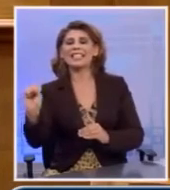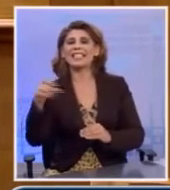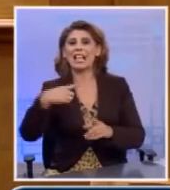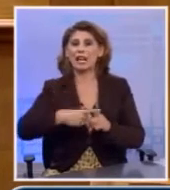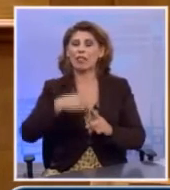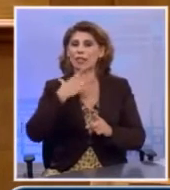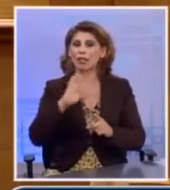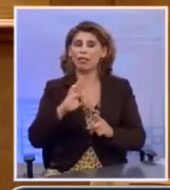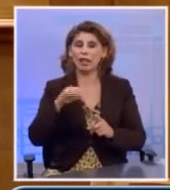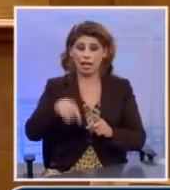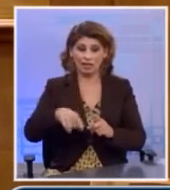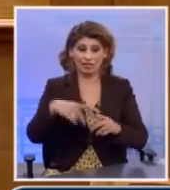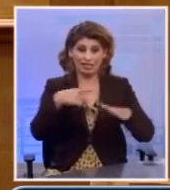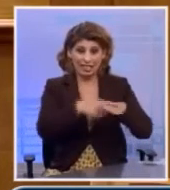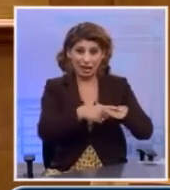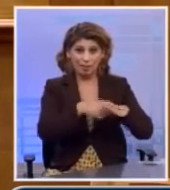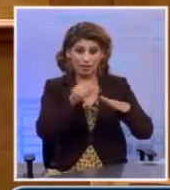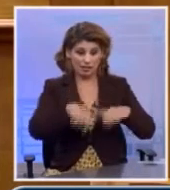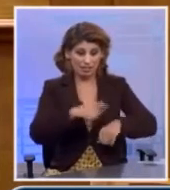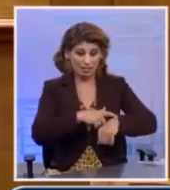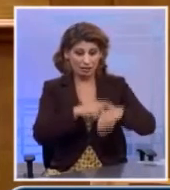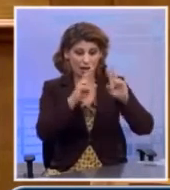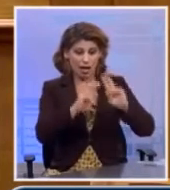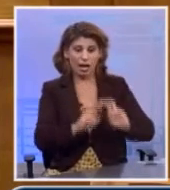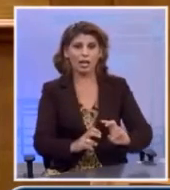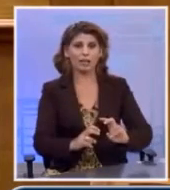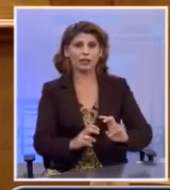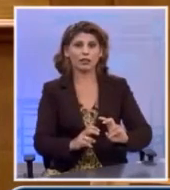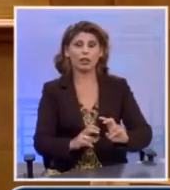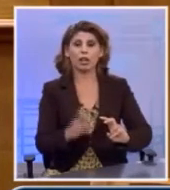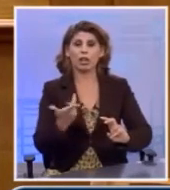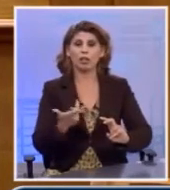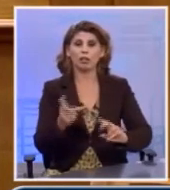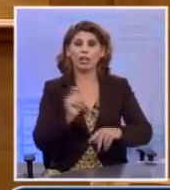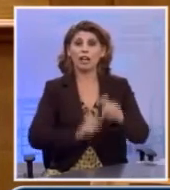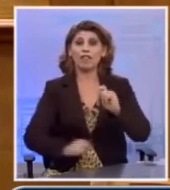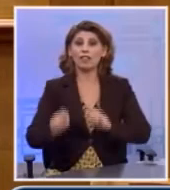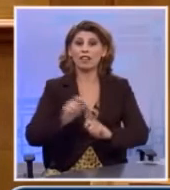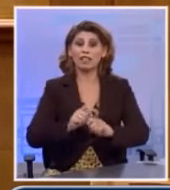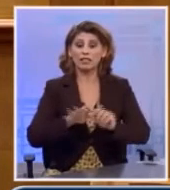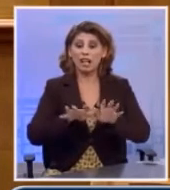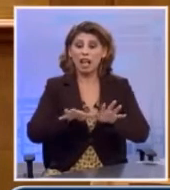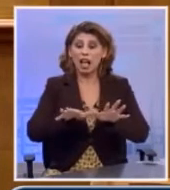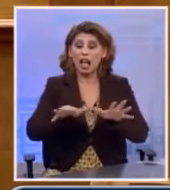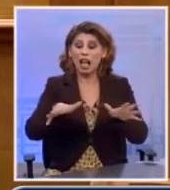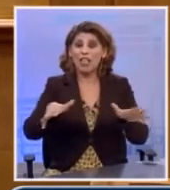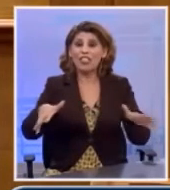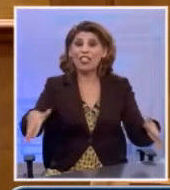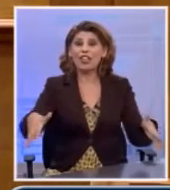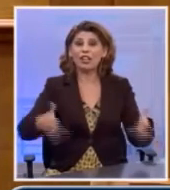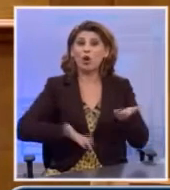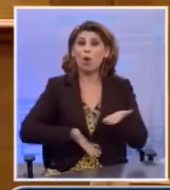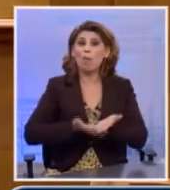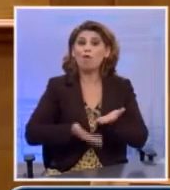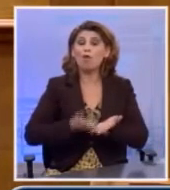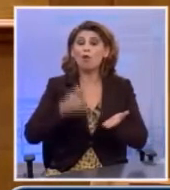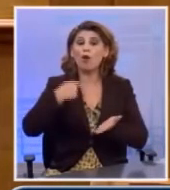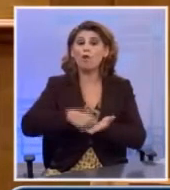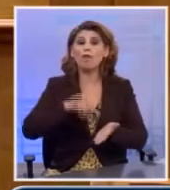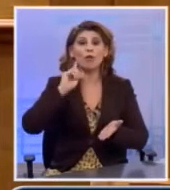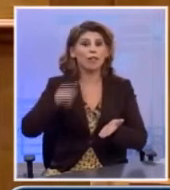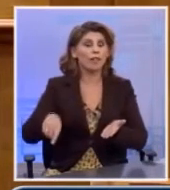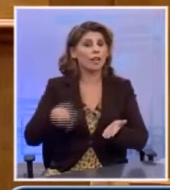δηλαδή που σήμερα ελέγχεται για την οικοδόμηση ενός διευρυμένου δικτύου υποβοήθησης φοροδιαφυγής. Της τράπεζας που